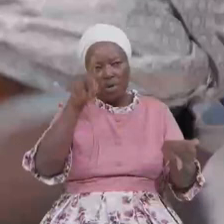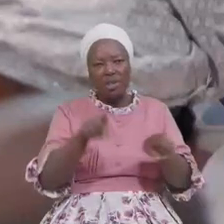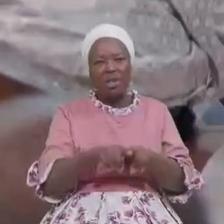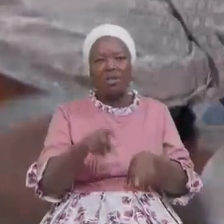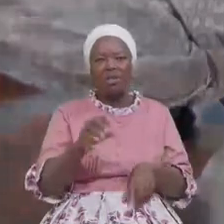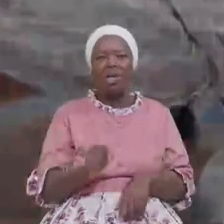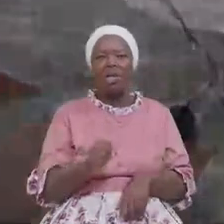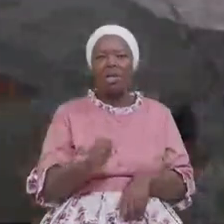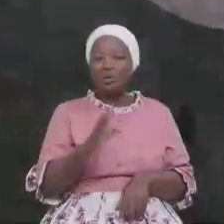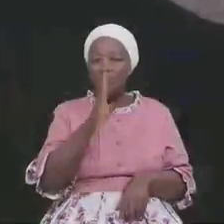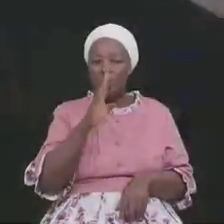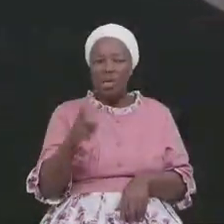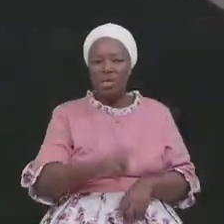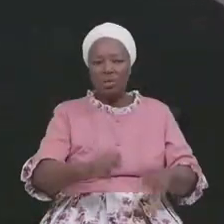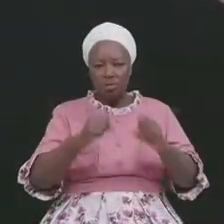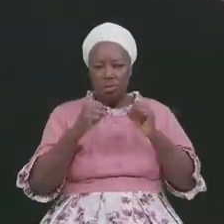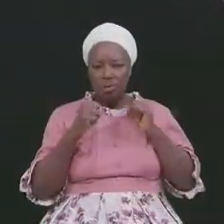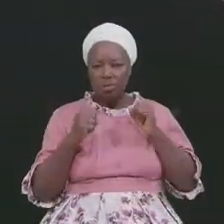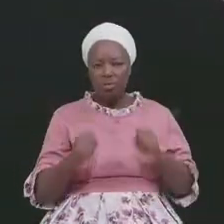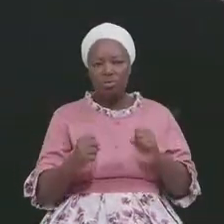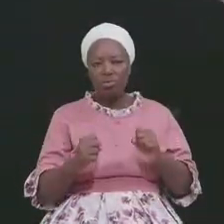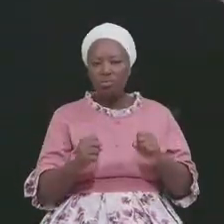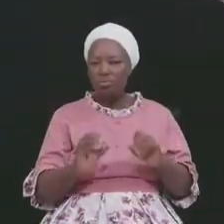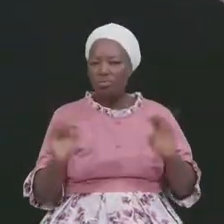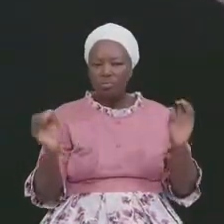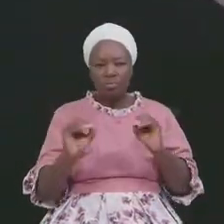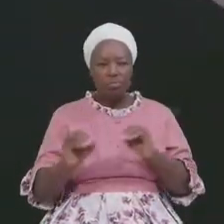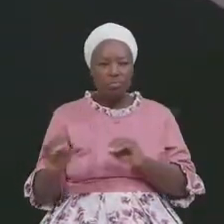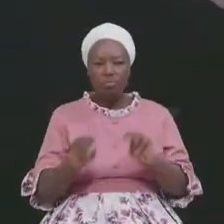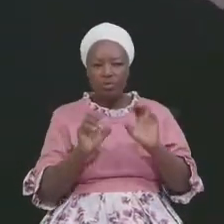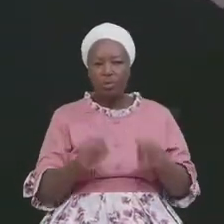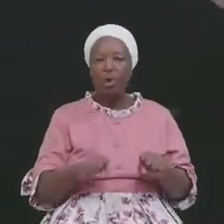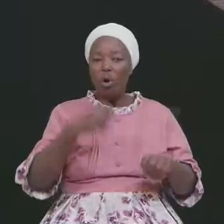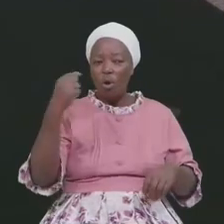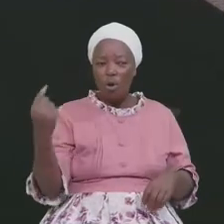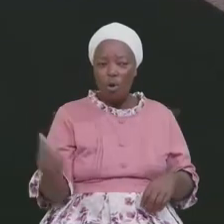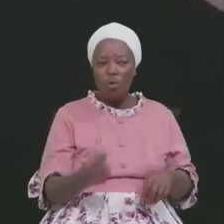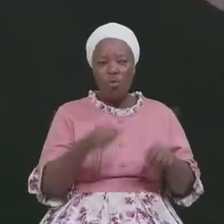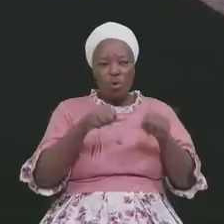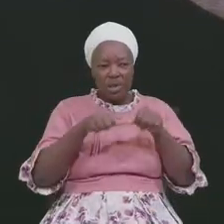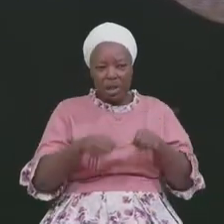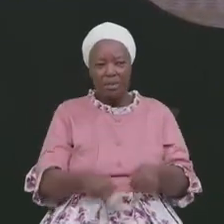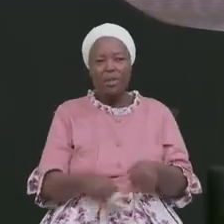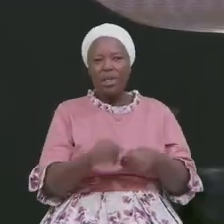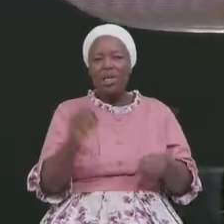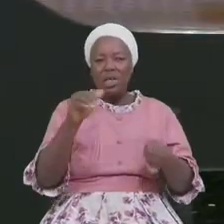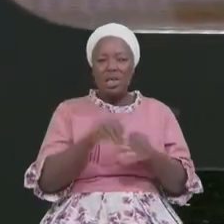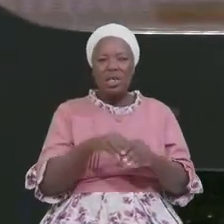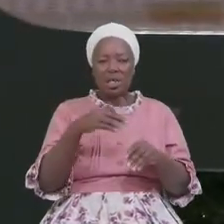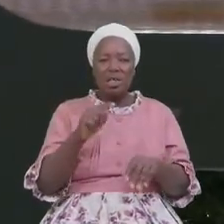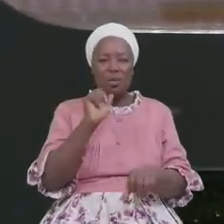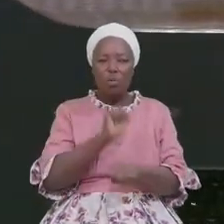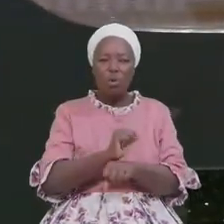soyez fermes, inébranlables, travaillant de mieux en mieux à l'œuvre du